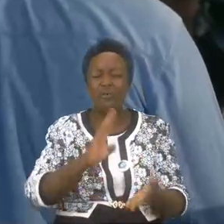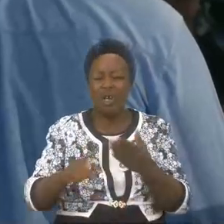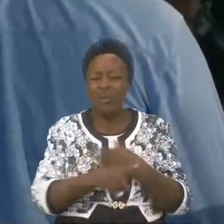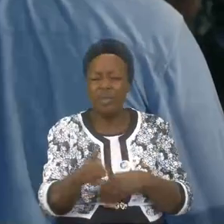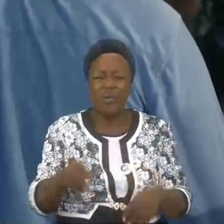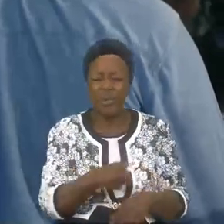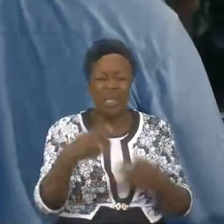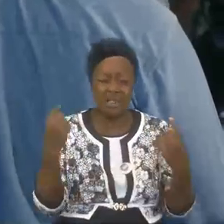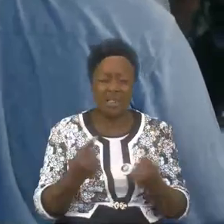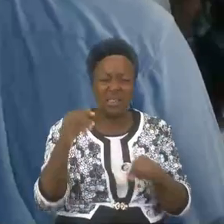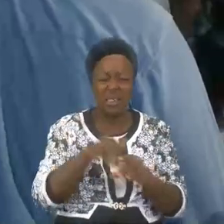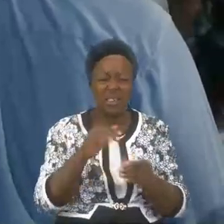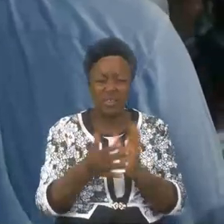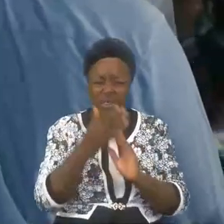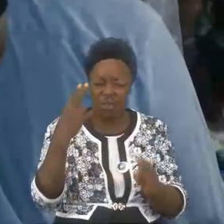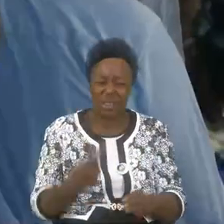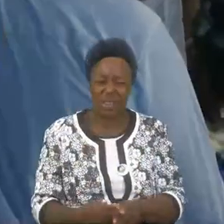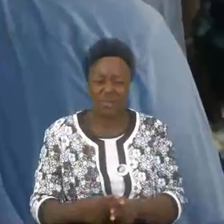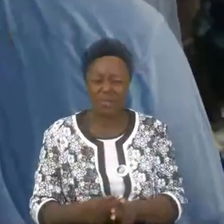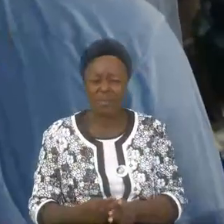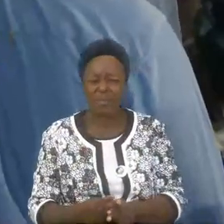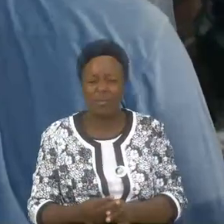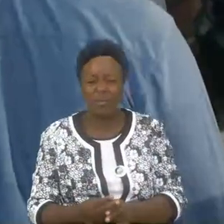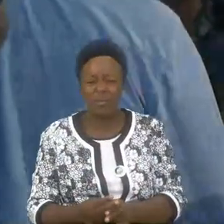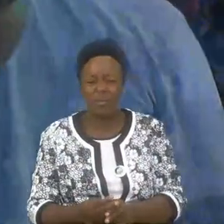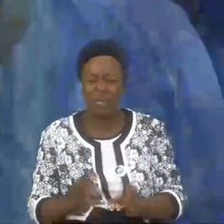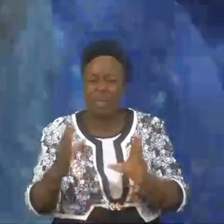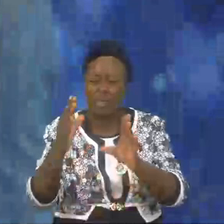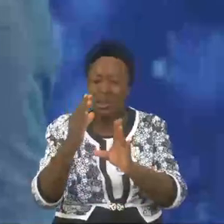il demande pardon au nom de Jésus.